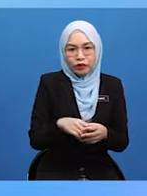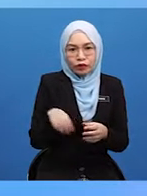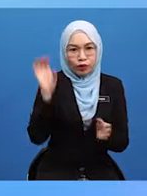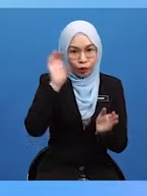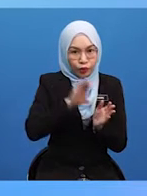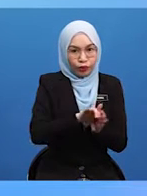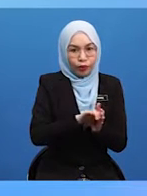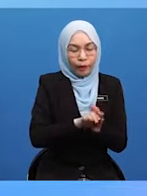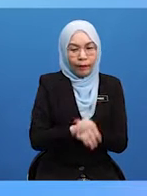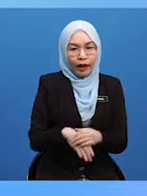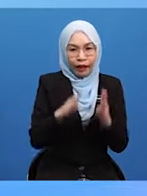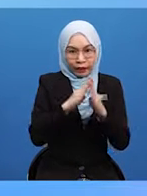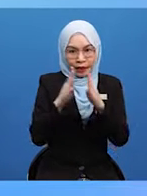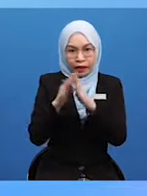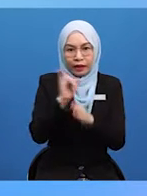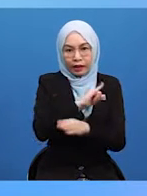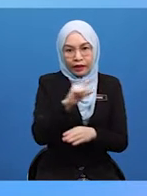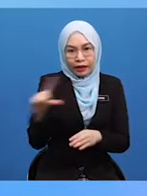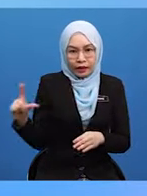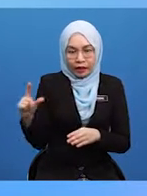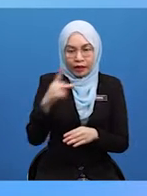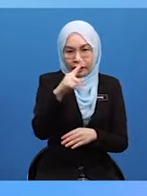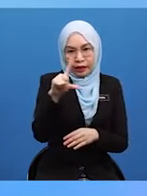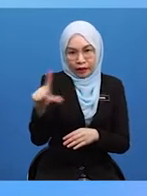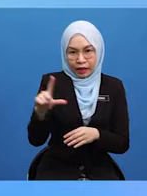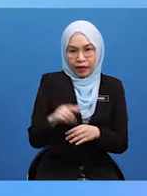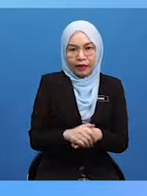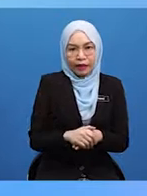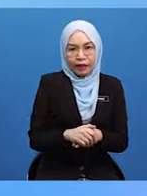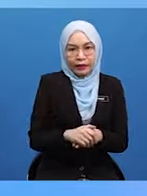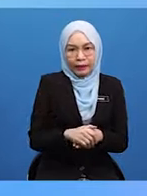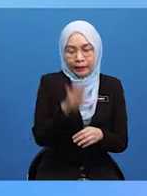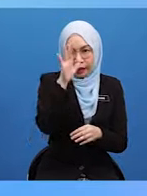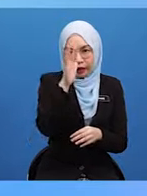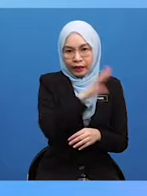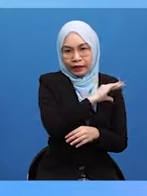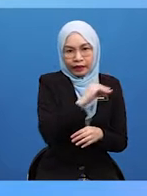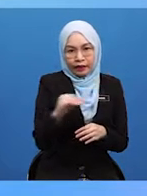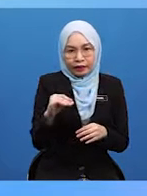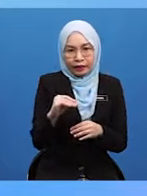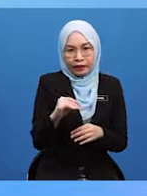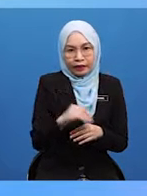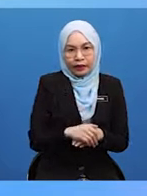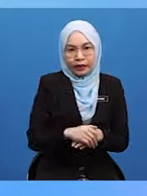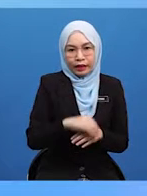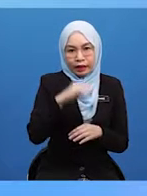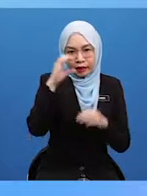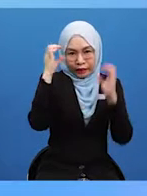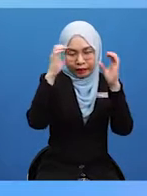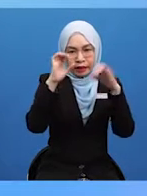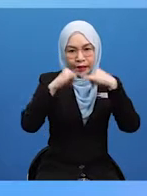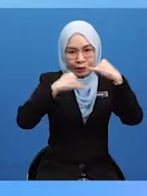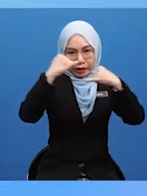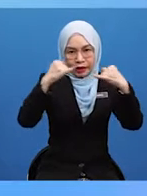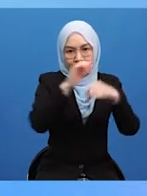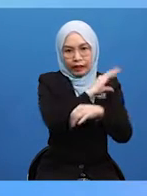Contoh-contoh bandar adalah Kuala Lumpur, Bandaraya Melaka, Cyberjaya dan